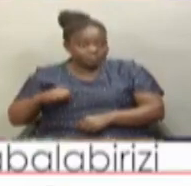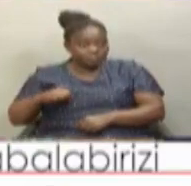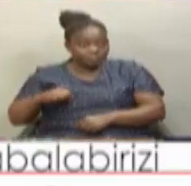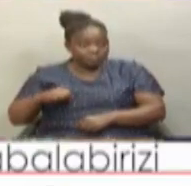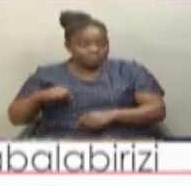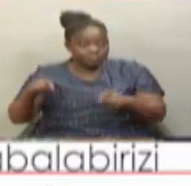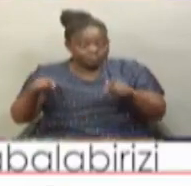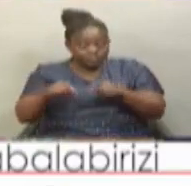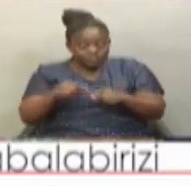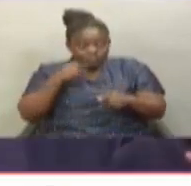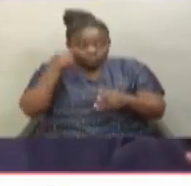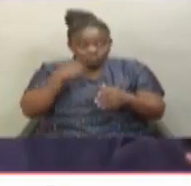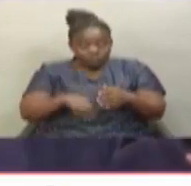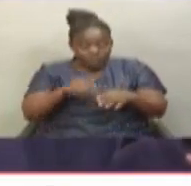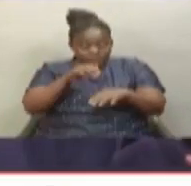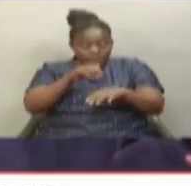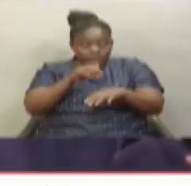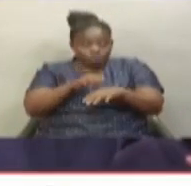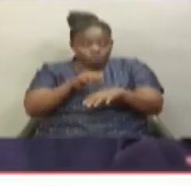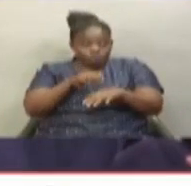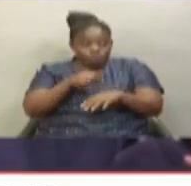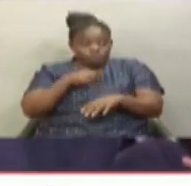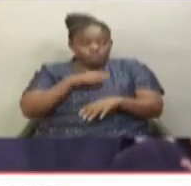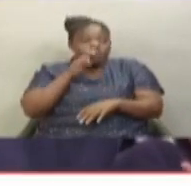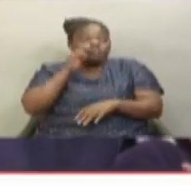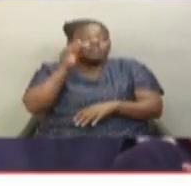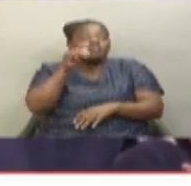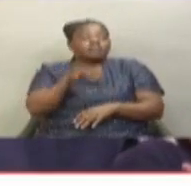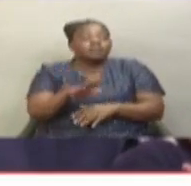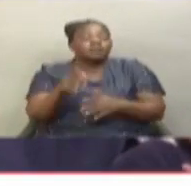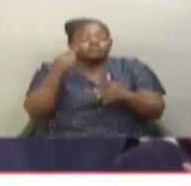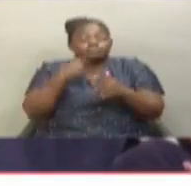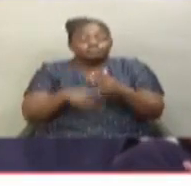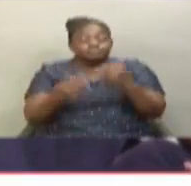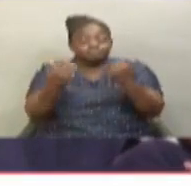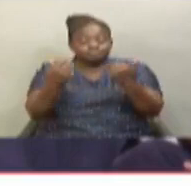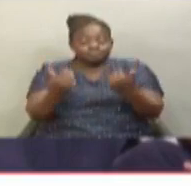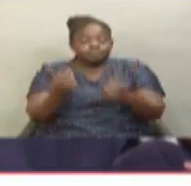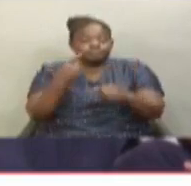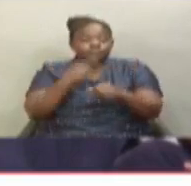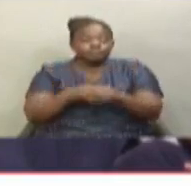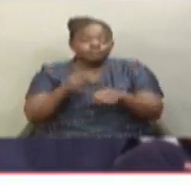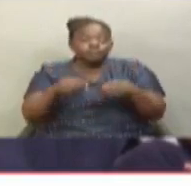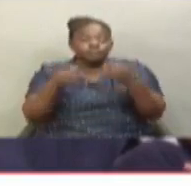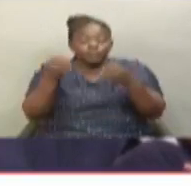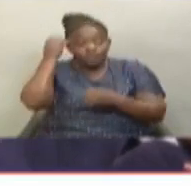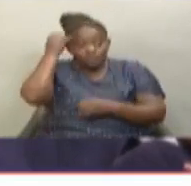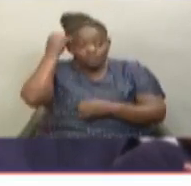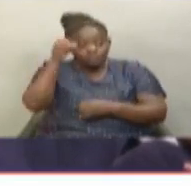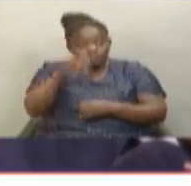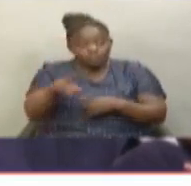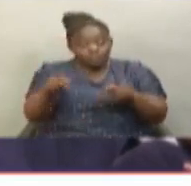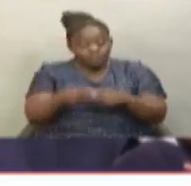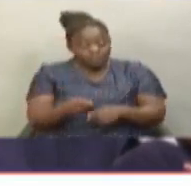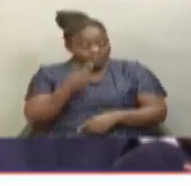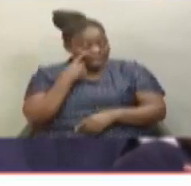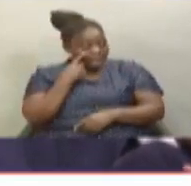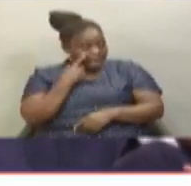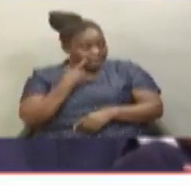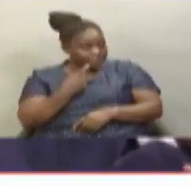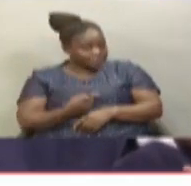n'agambye bampite embeereyo. Sabalabirizi ategeeza nti ku luno wakuwaayo ekiteeso kye era atunula enkalirizo